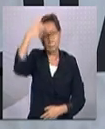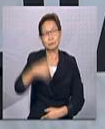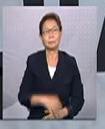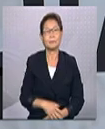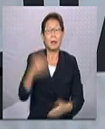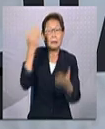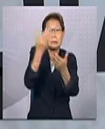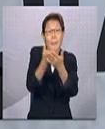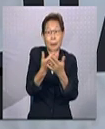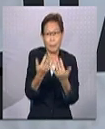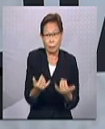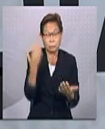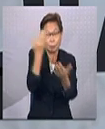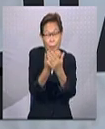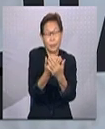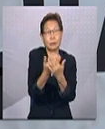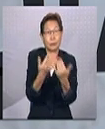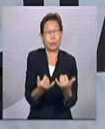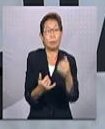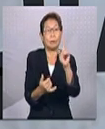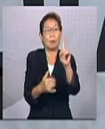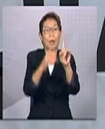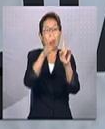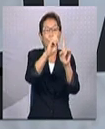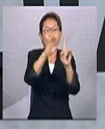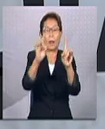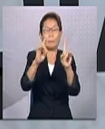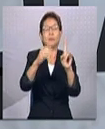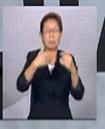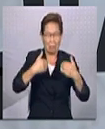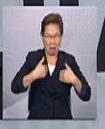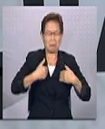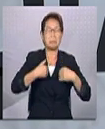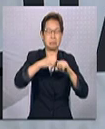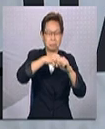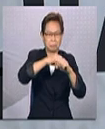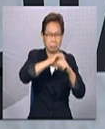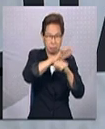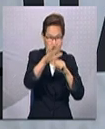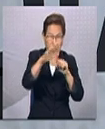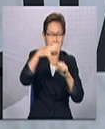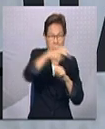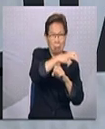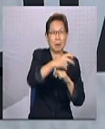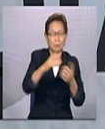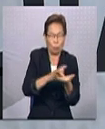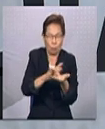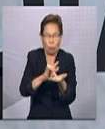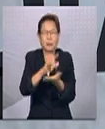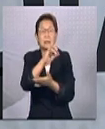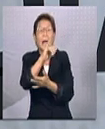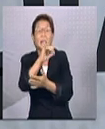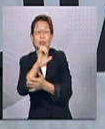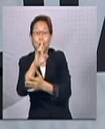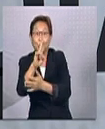Sehingga kini, seramai 108 kes positif COVID-19 sedang dirawat di unit rawatan rapi.